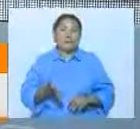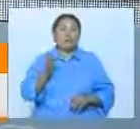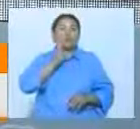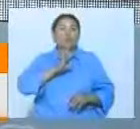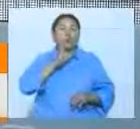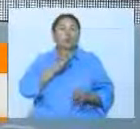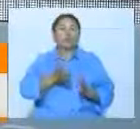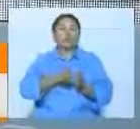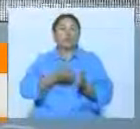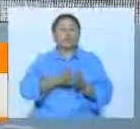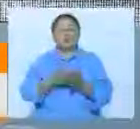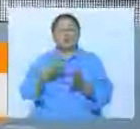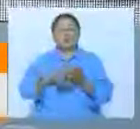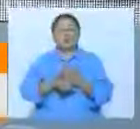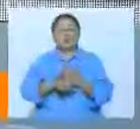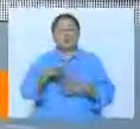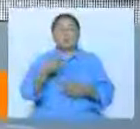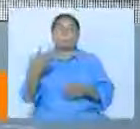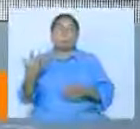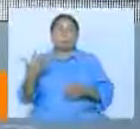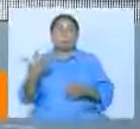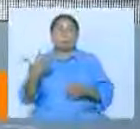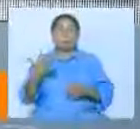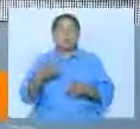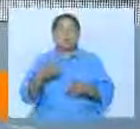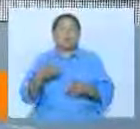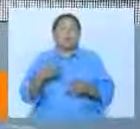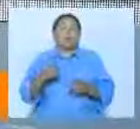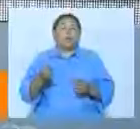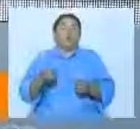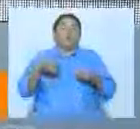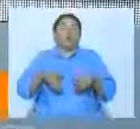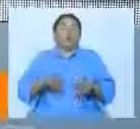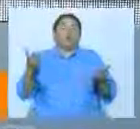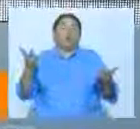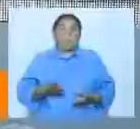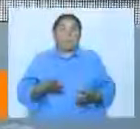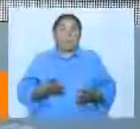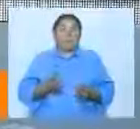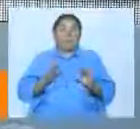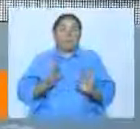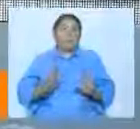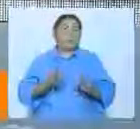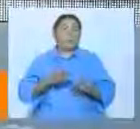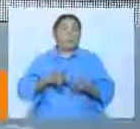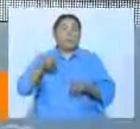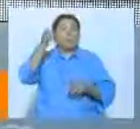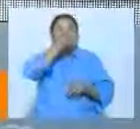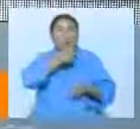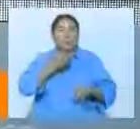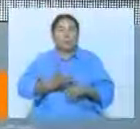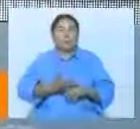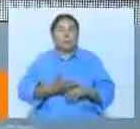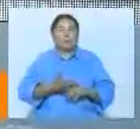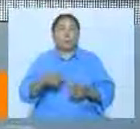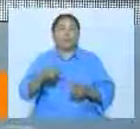судың жетіспеушілігі 25-ші жылдың бірінші жартыжылдығында шешілу керек. Бірақ та осы жылы судың